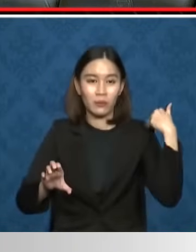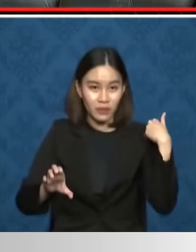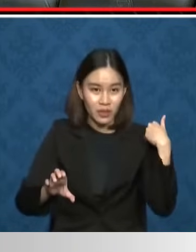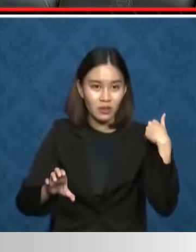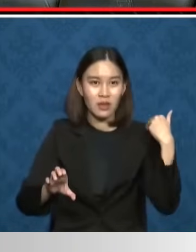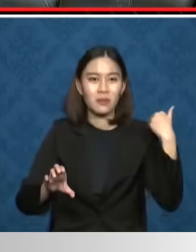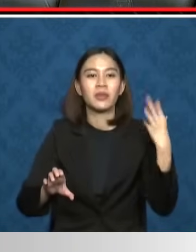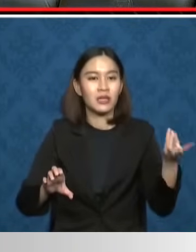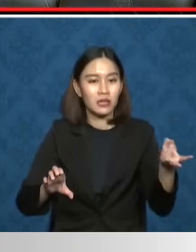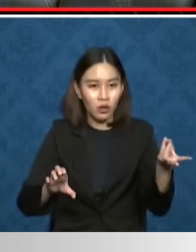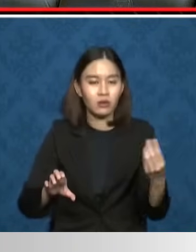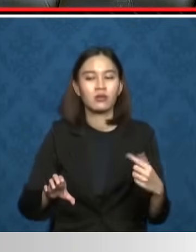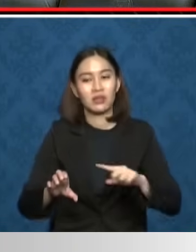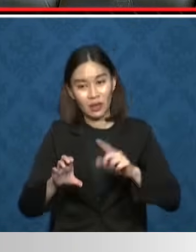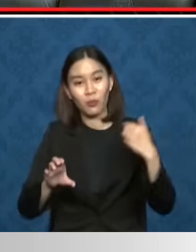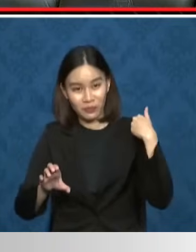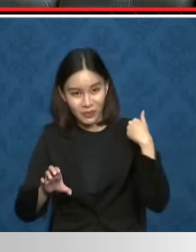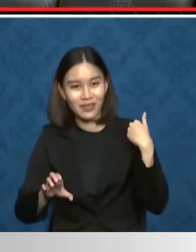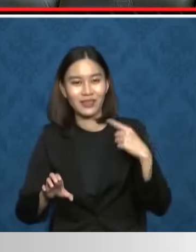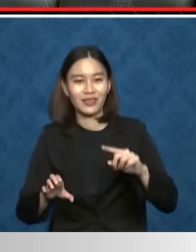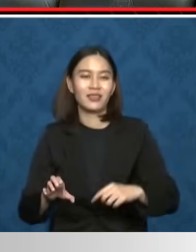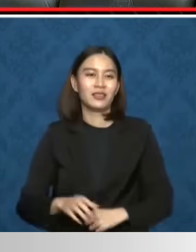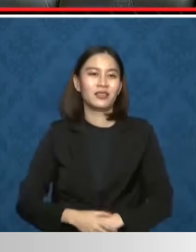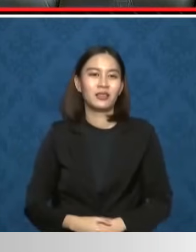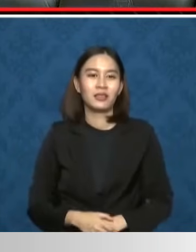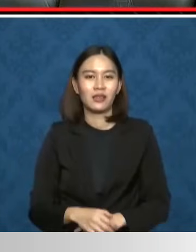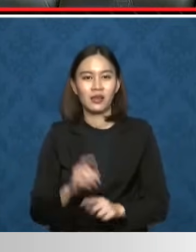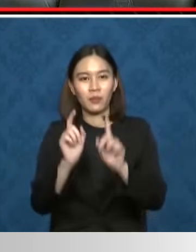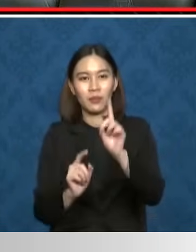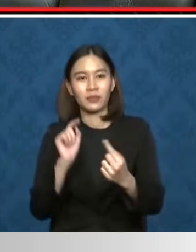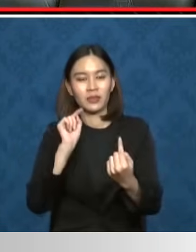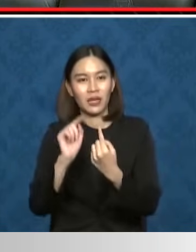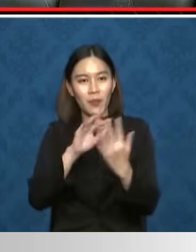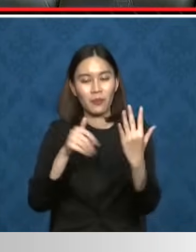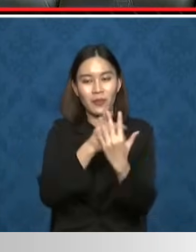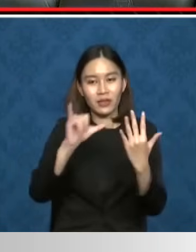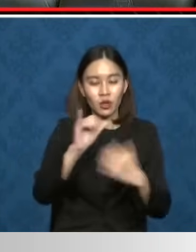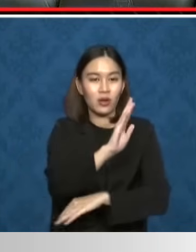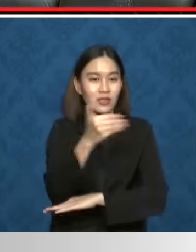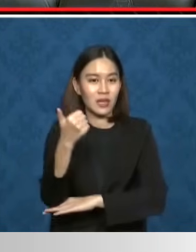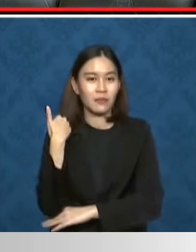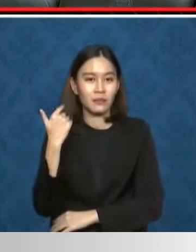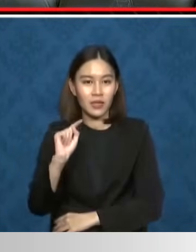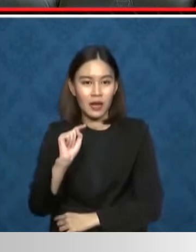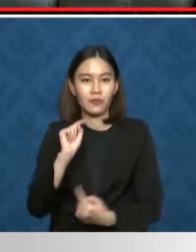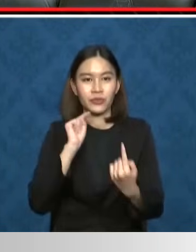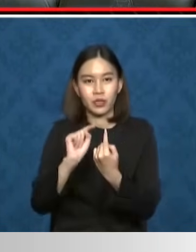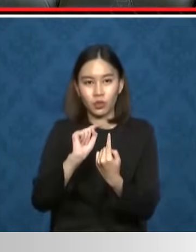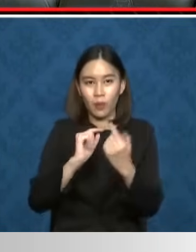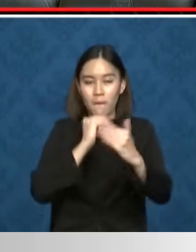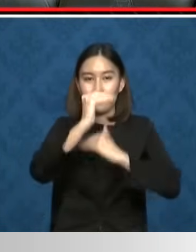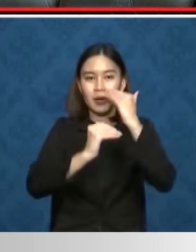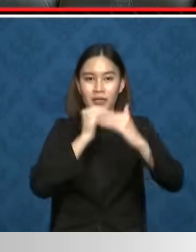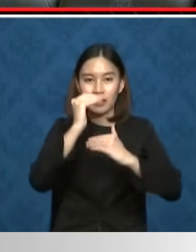คือมีน้อยครับแต่มีนะเมื่อเราดูงบประมาณตามยุทธศาสตร์ชาติและแผนพัฒนาครับพบว่ายุทธศาสตร์ด้านการสร้างการเติบ